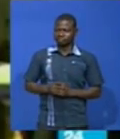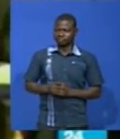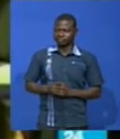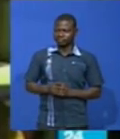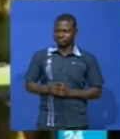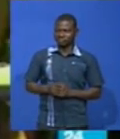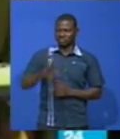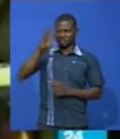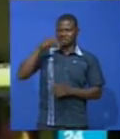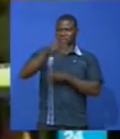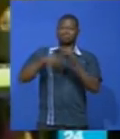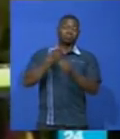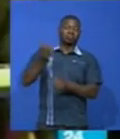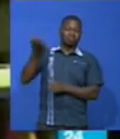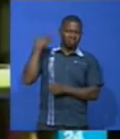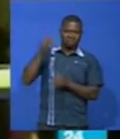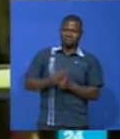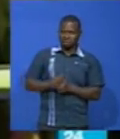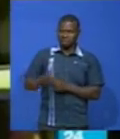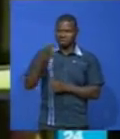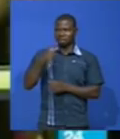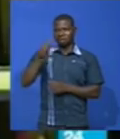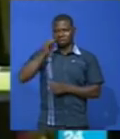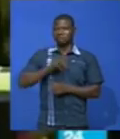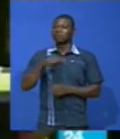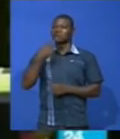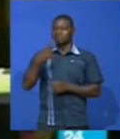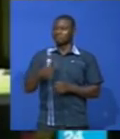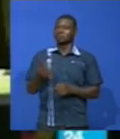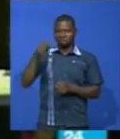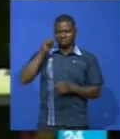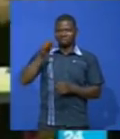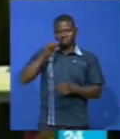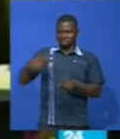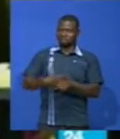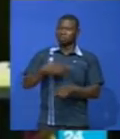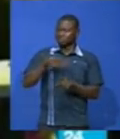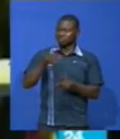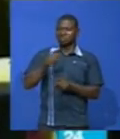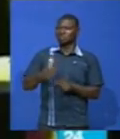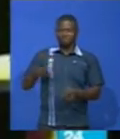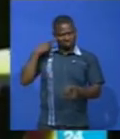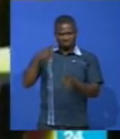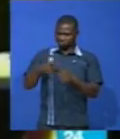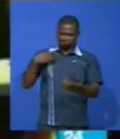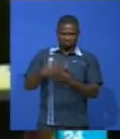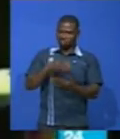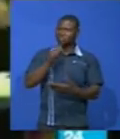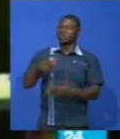50 ans plus tard, sa fille affirme que l'objectif n'est pas atteint. Elle appelle les États-Unis à poursuivre l'héritage de son